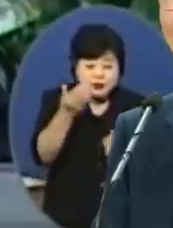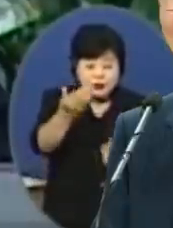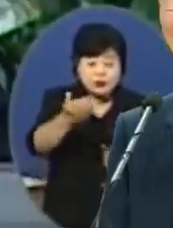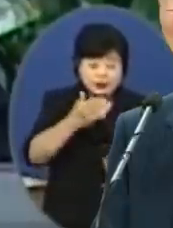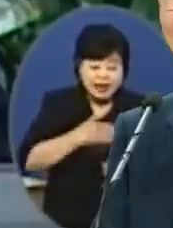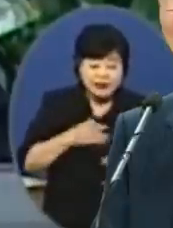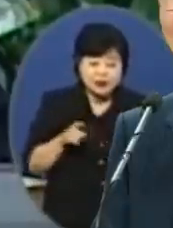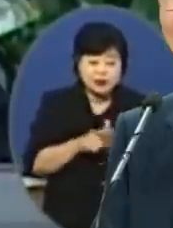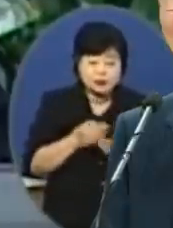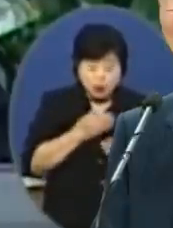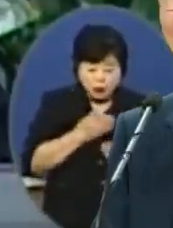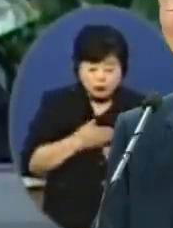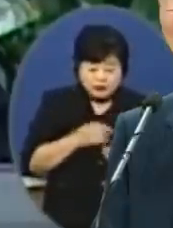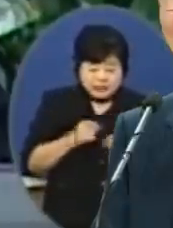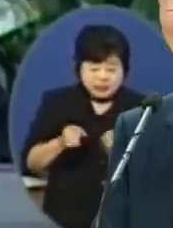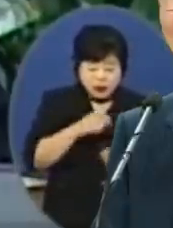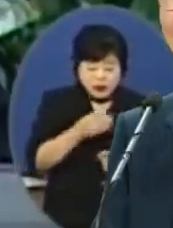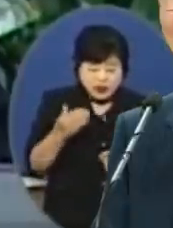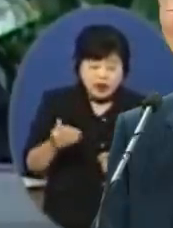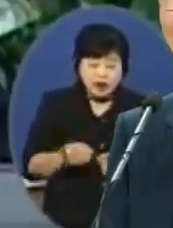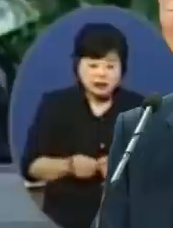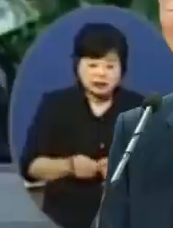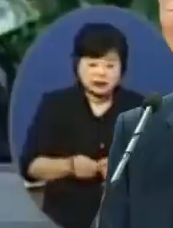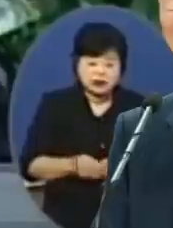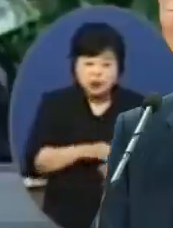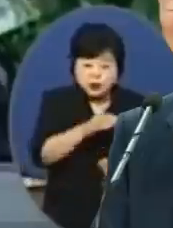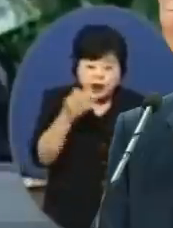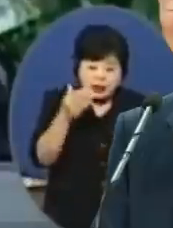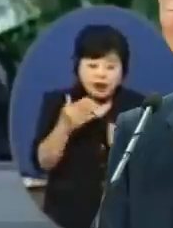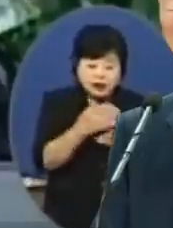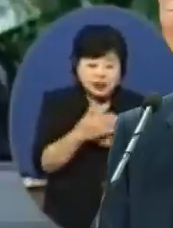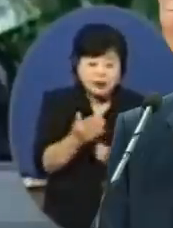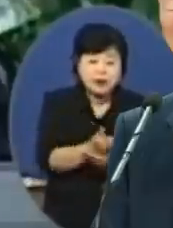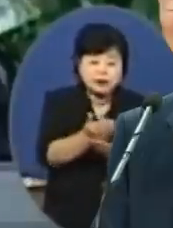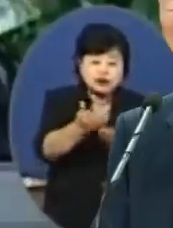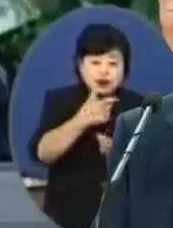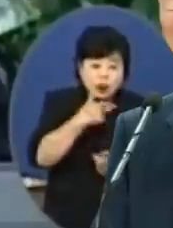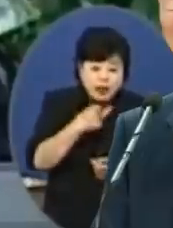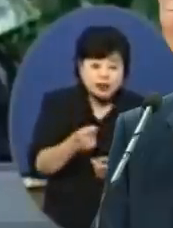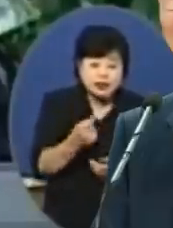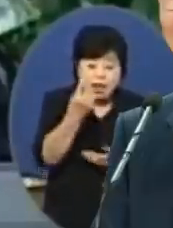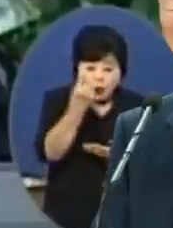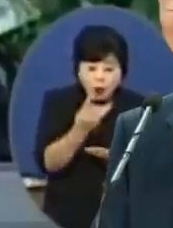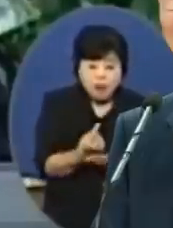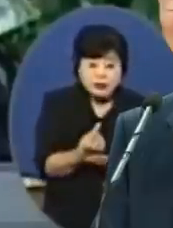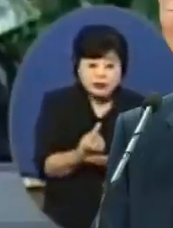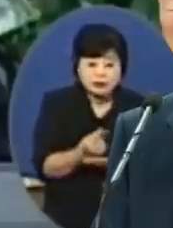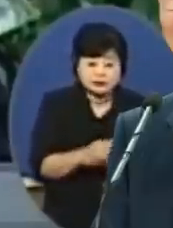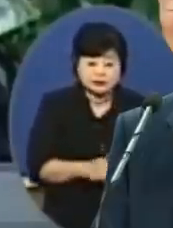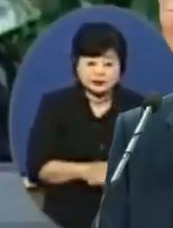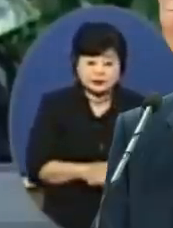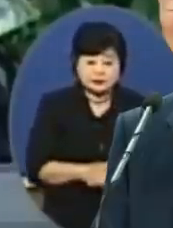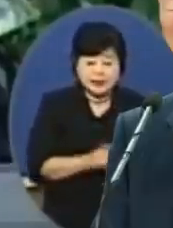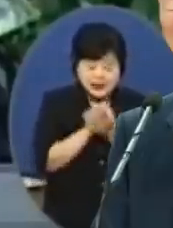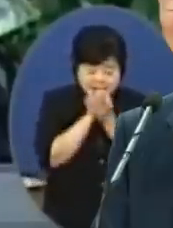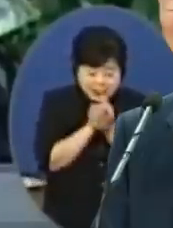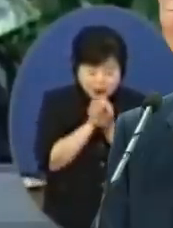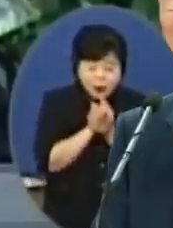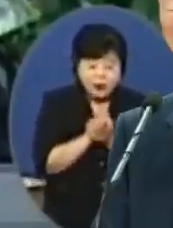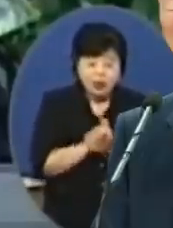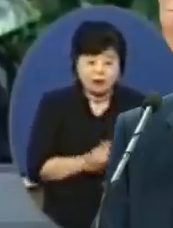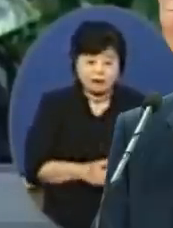여러분과 나를 위해서 몸짓고 피를 흘려 적극적으로 우리에게 은혜를 베풀기를 원했는데, 왔으면 우리가 기도를